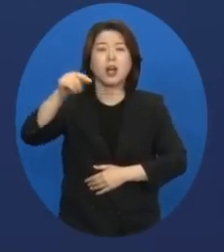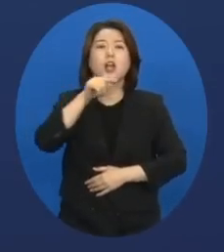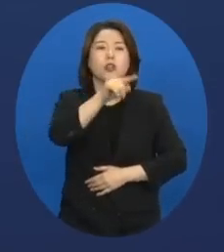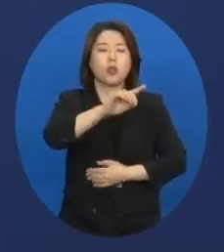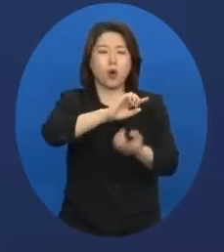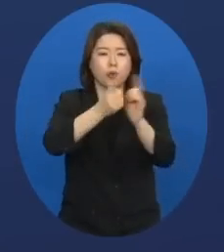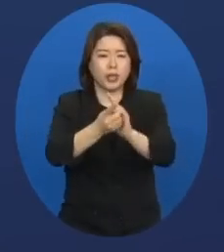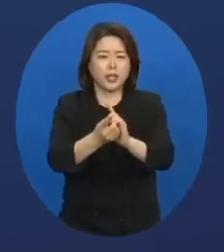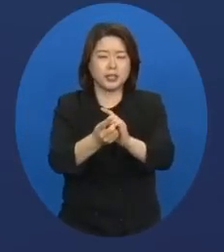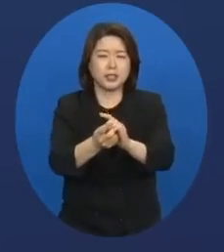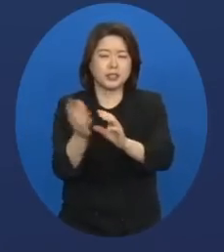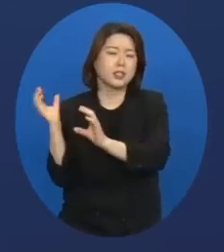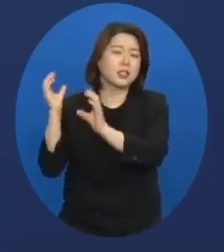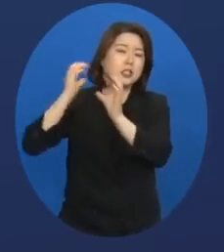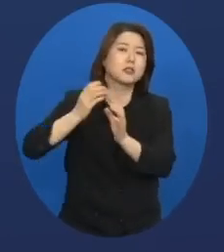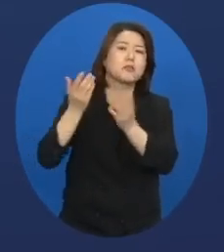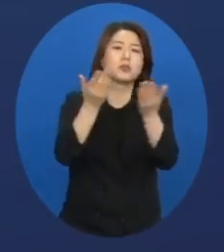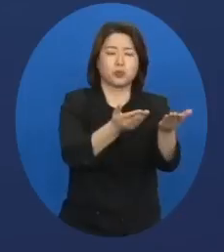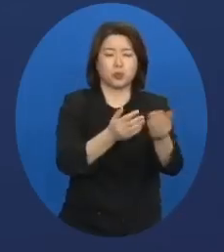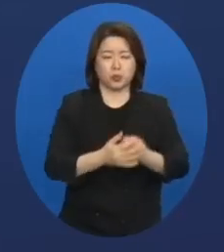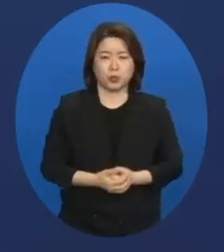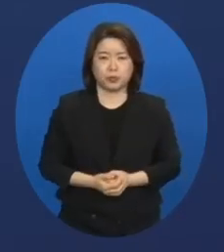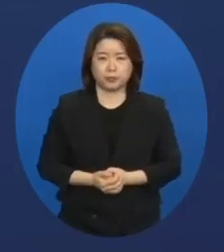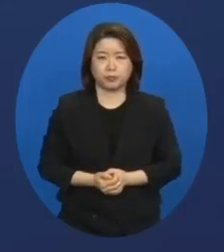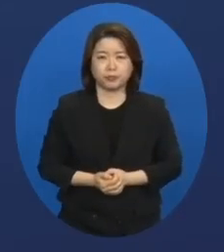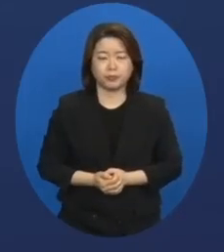너를 질 것이다. 대신 져줄 것이다.